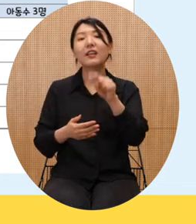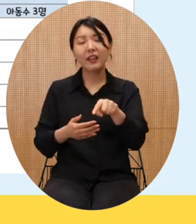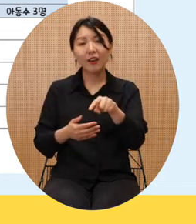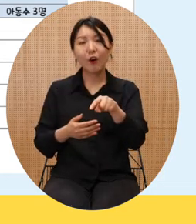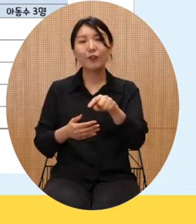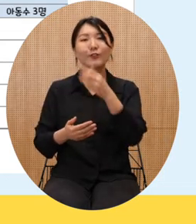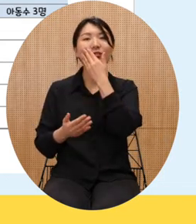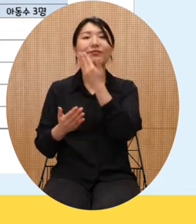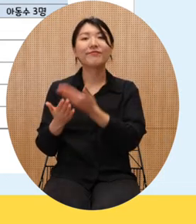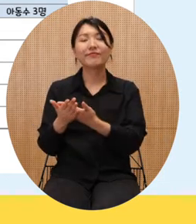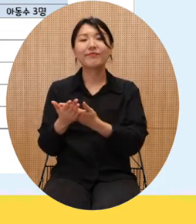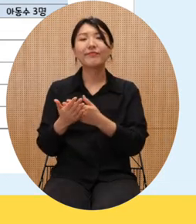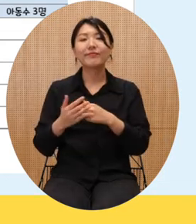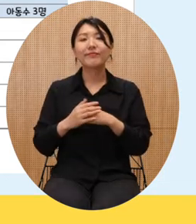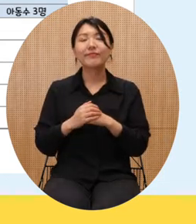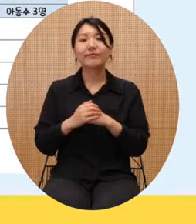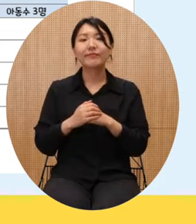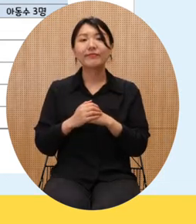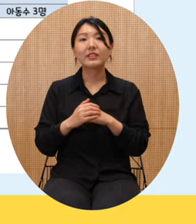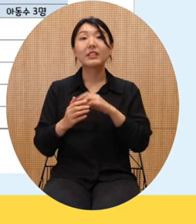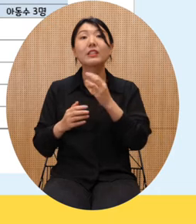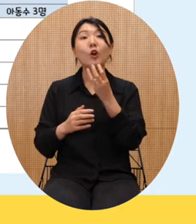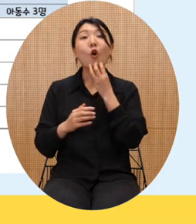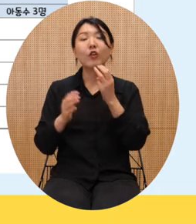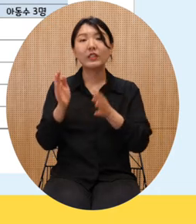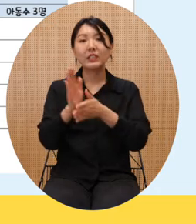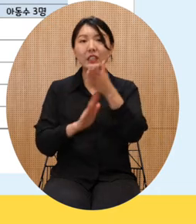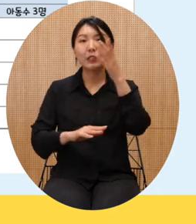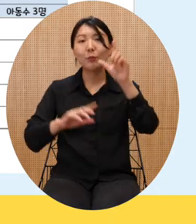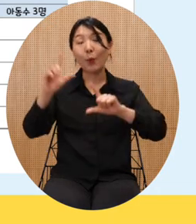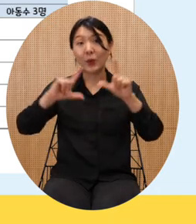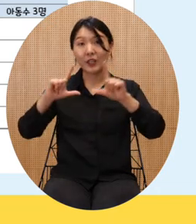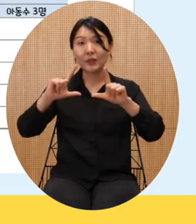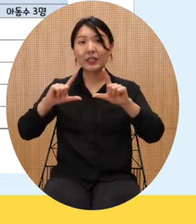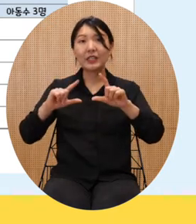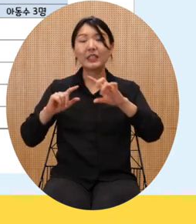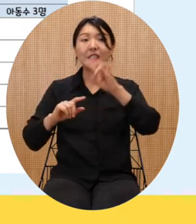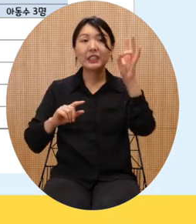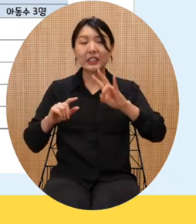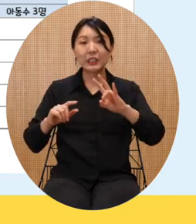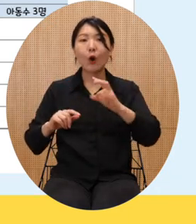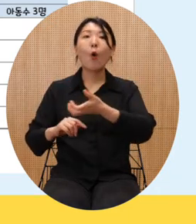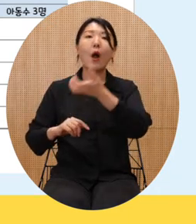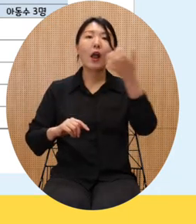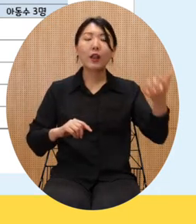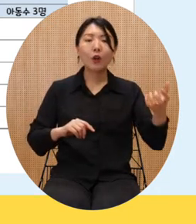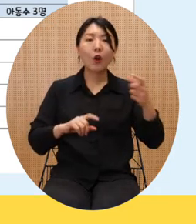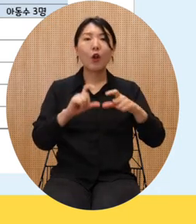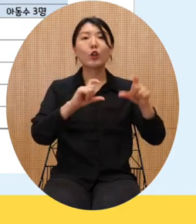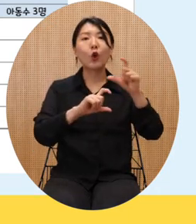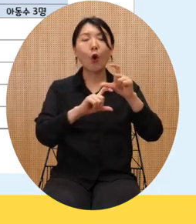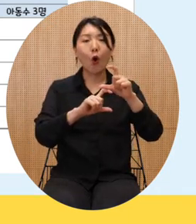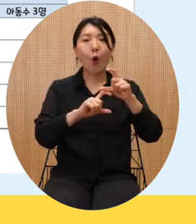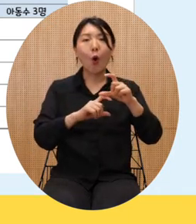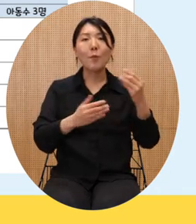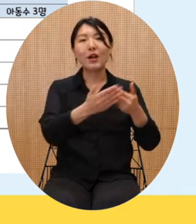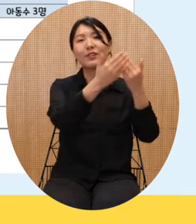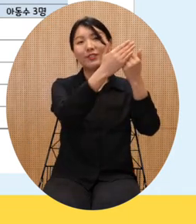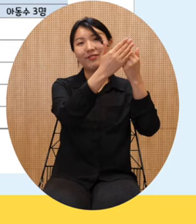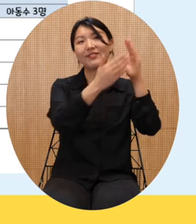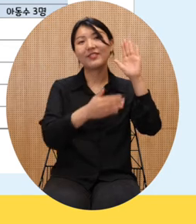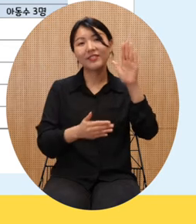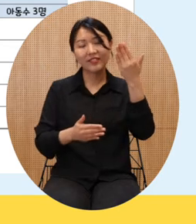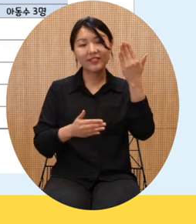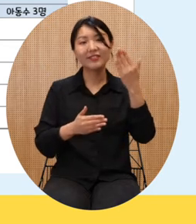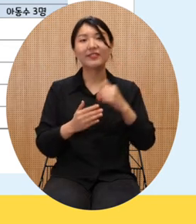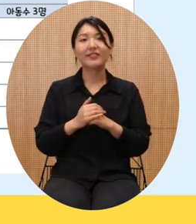만들어가는가, 정책을 만들어가는가도 굉장히 중요한데, 그래서 서울시의 모형이 시흥시로 와서 시흥시에서 더